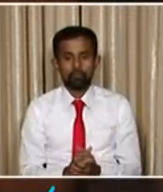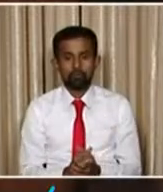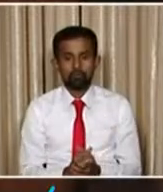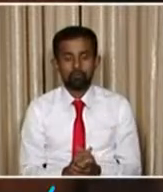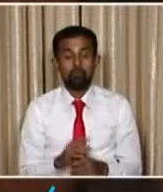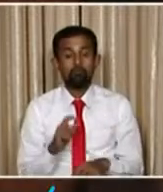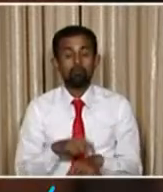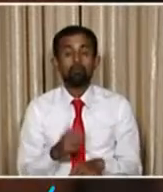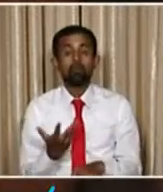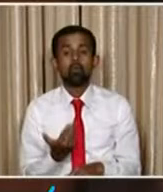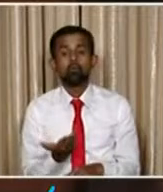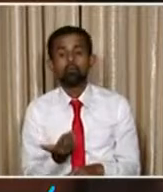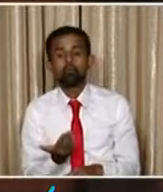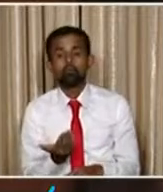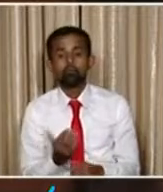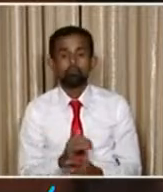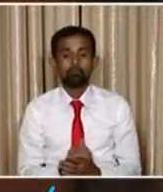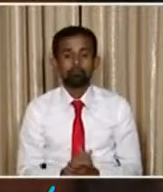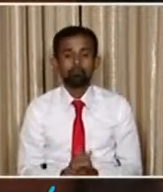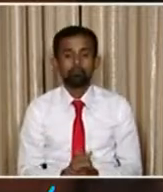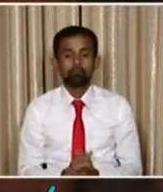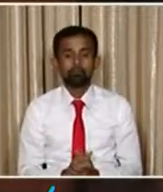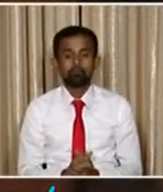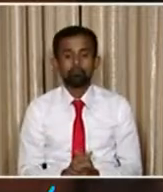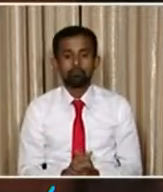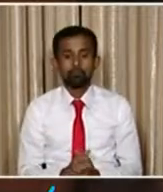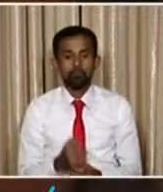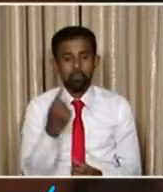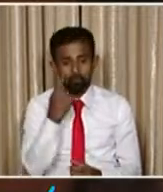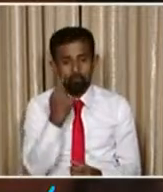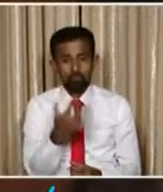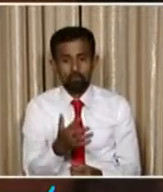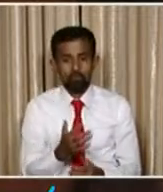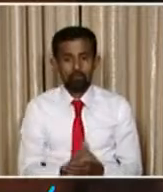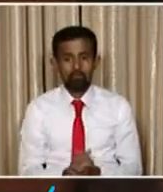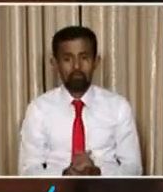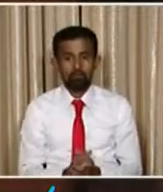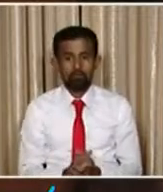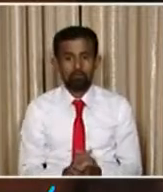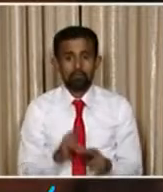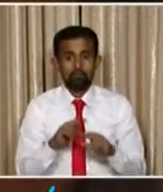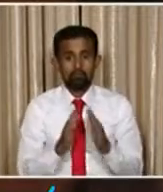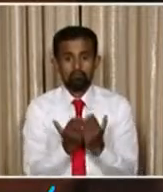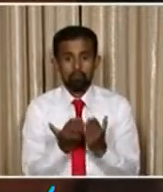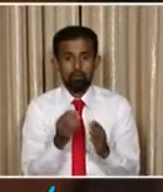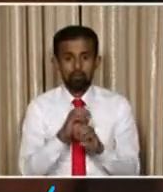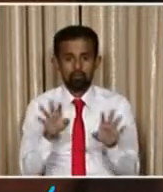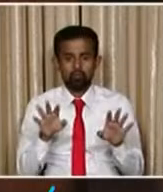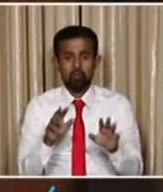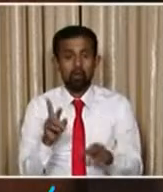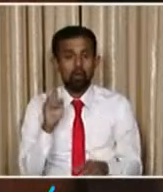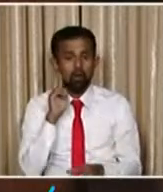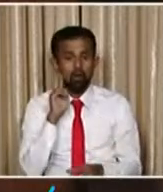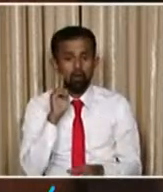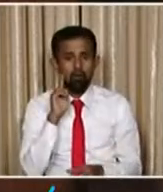You have another 7 minutes. Thank you chair. ඒ වගේම තමයි මම දැක්කා මේ සමාජ මාධ්‍ය දාලා තියෙනවා රනිල්